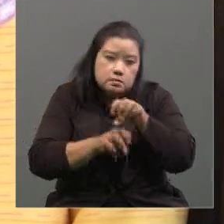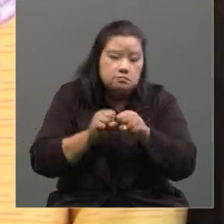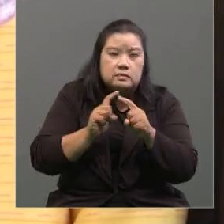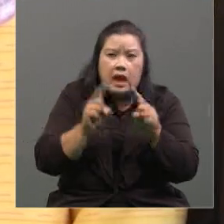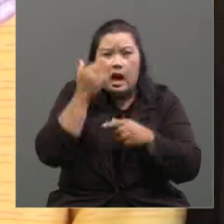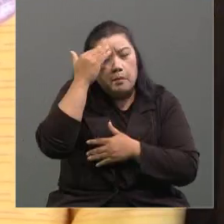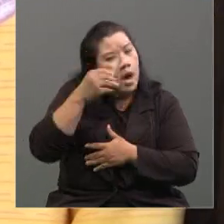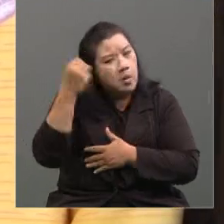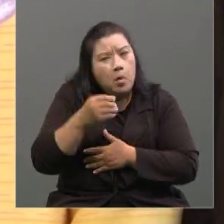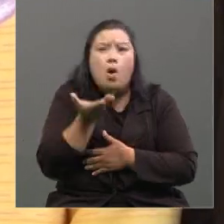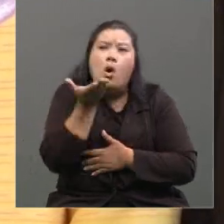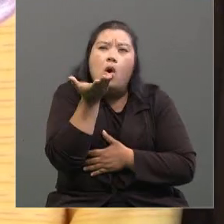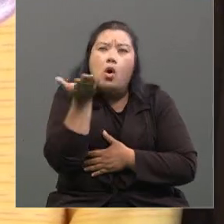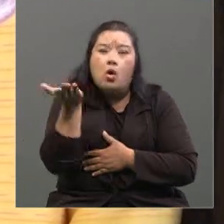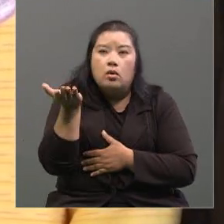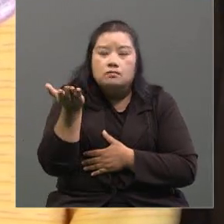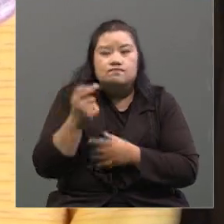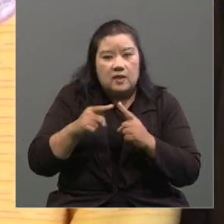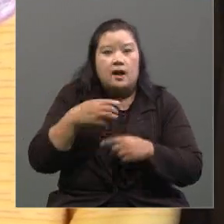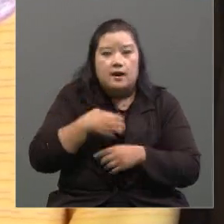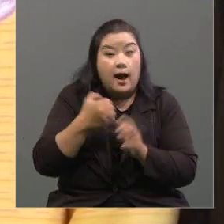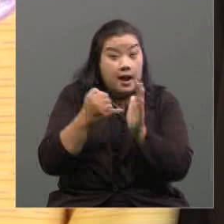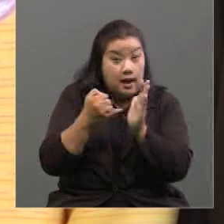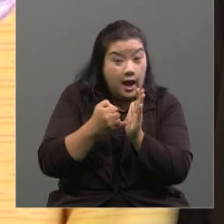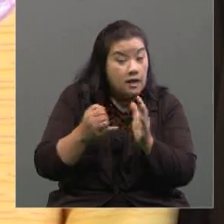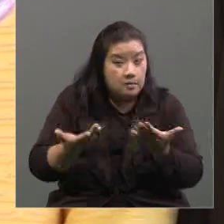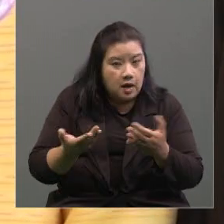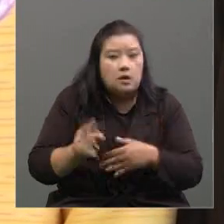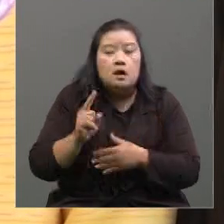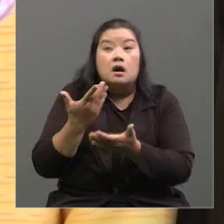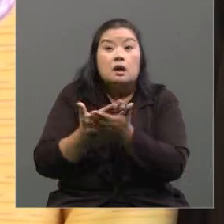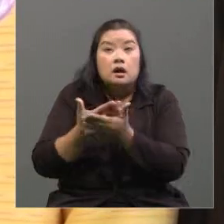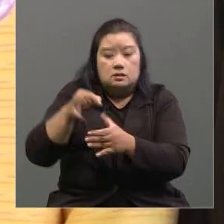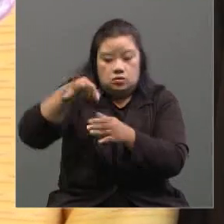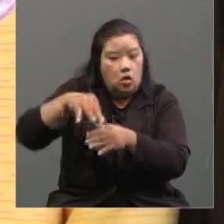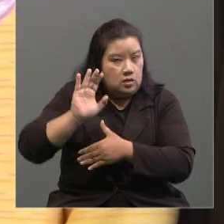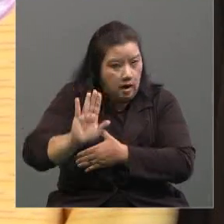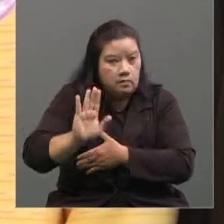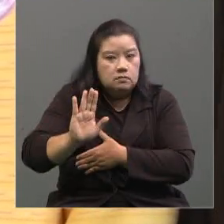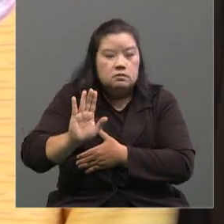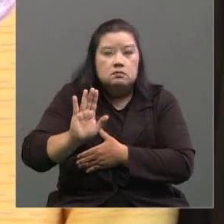ยังมีเกิดเข้ามาอยู่เรื่อยๆแต่ว่าถ้าจะให้แก้ง่ายๆอย่างที่ผมได้เรียนครับอย่าให้เงินขอทานเท่านั้นจบ